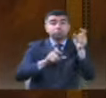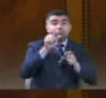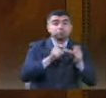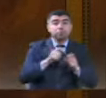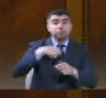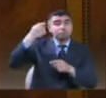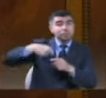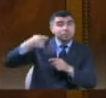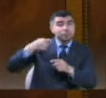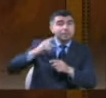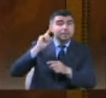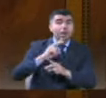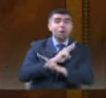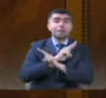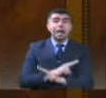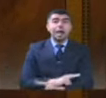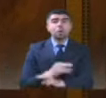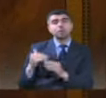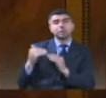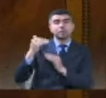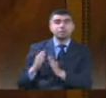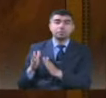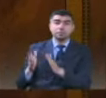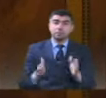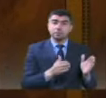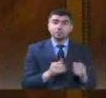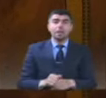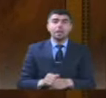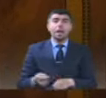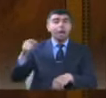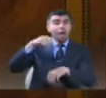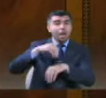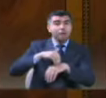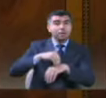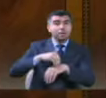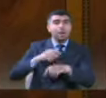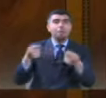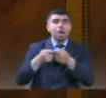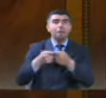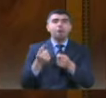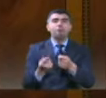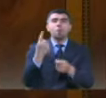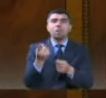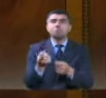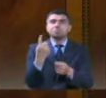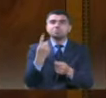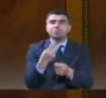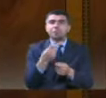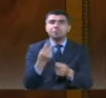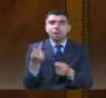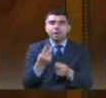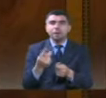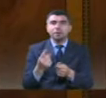رواتب التقاعد، لمنح رواتب التقاعد. الرفع من الحد الأدنى، هذو كانوا كيقبضوا 120 درهم 140 درهم، هذا الشيء راه قلنا شحال